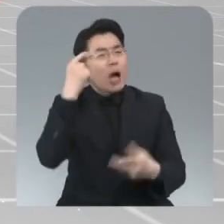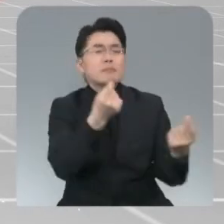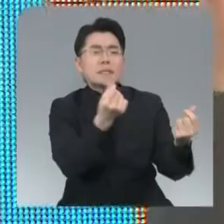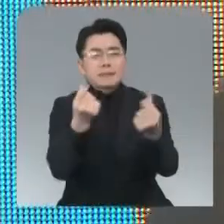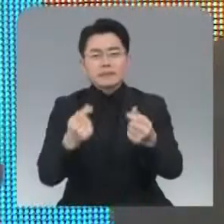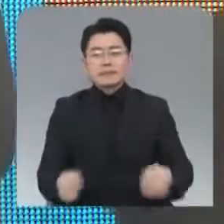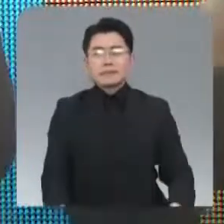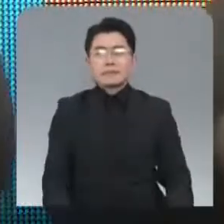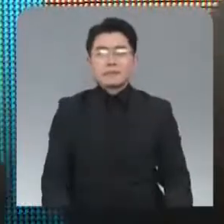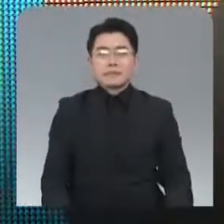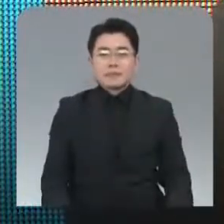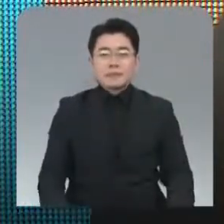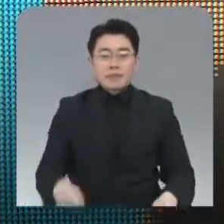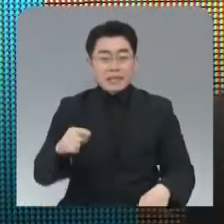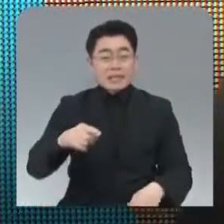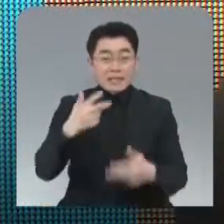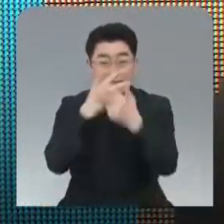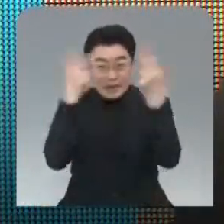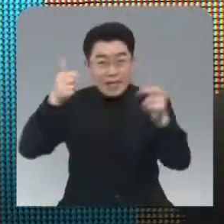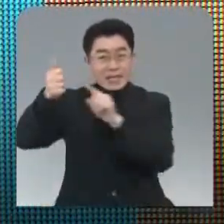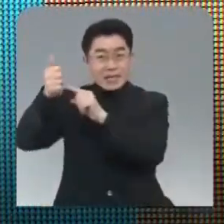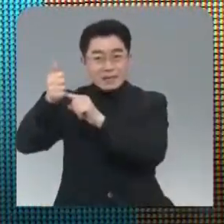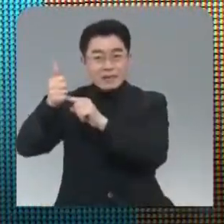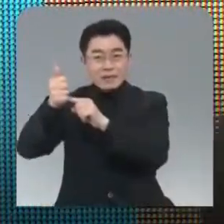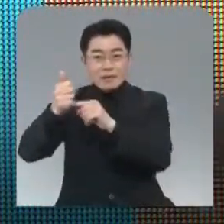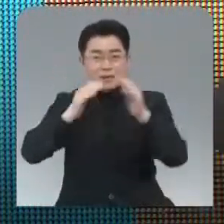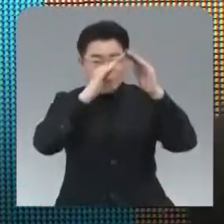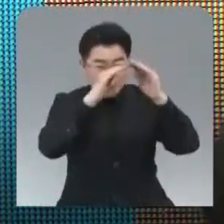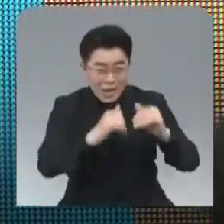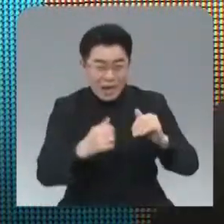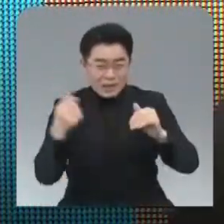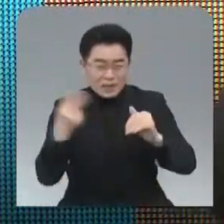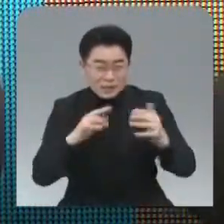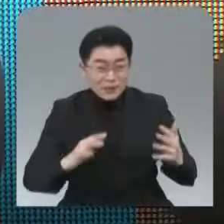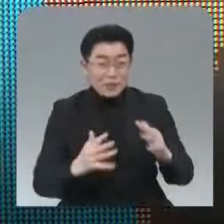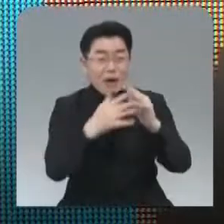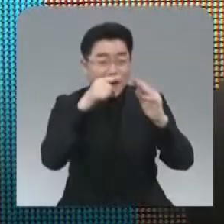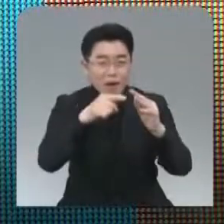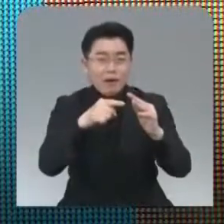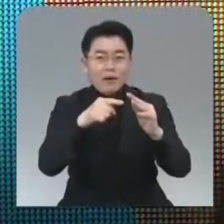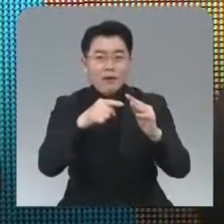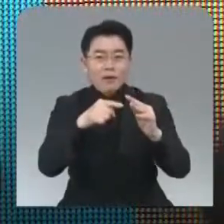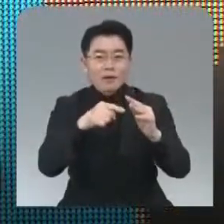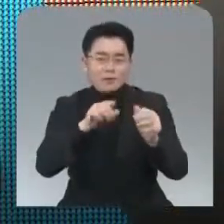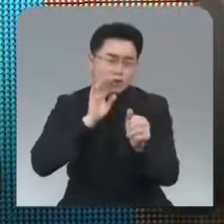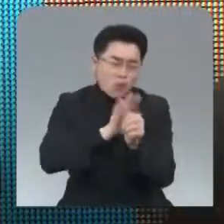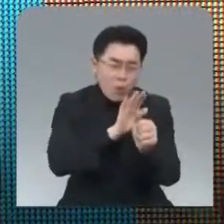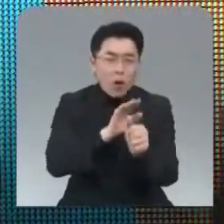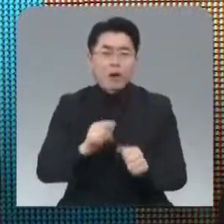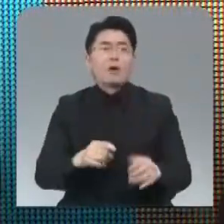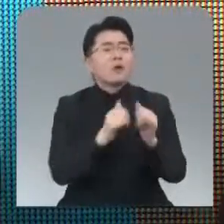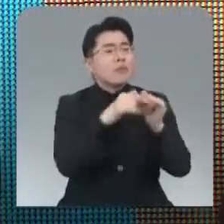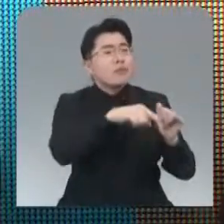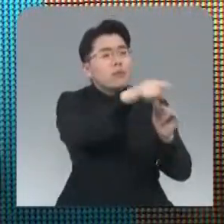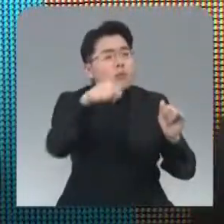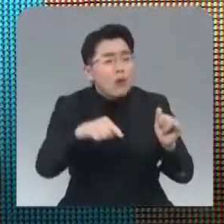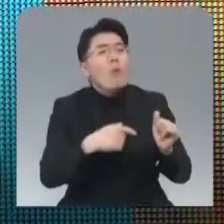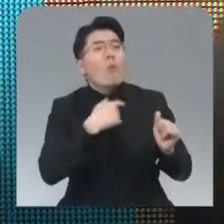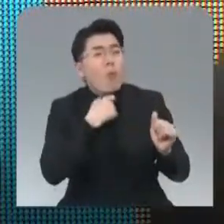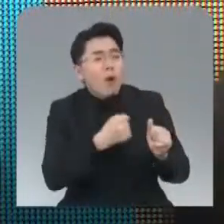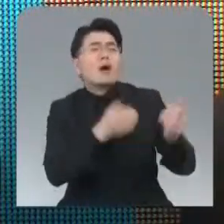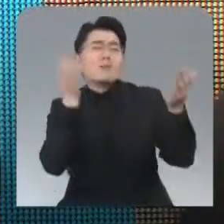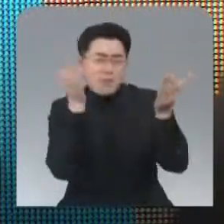없습니다. 재개발, 재건축 합리적으로 풀어서 우리 국민들이, 우리 주민들이 원하는 만큼